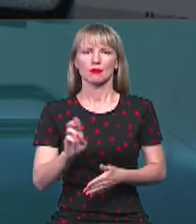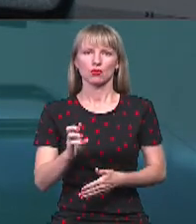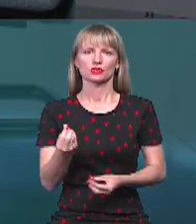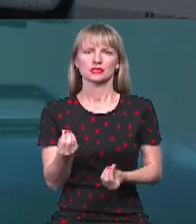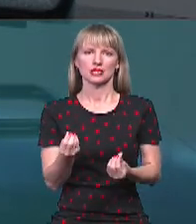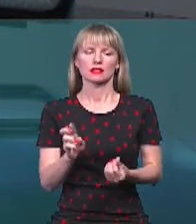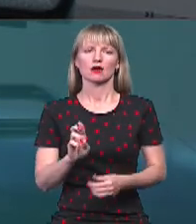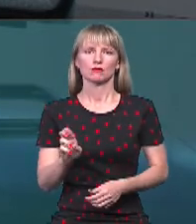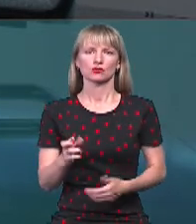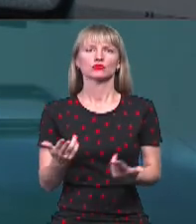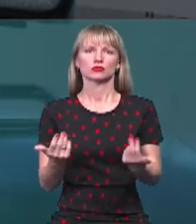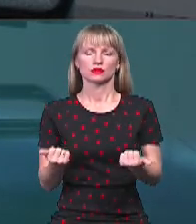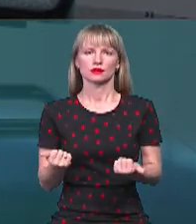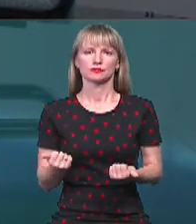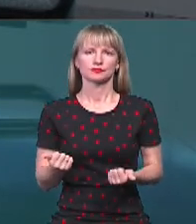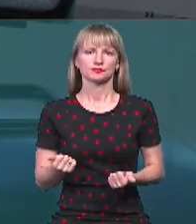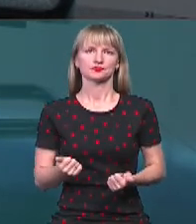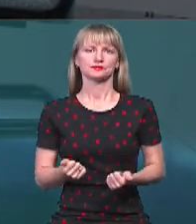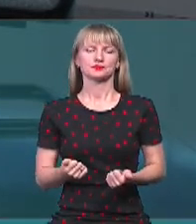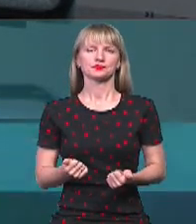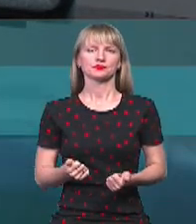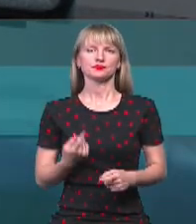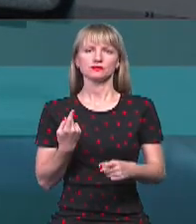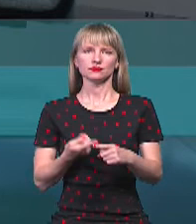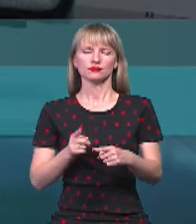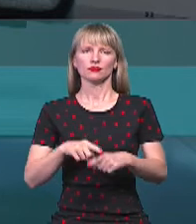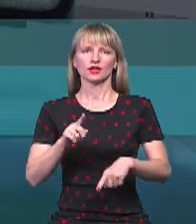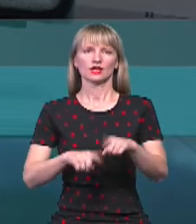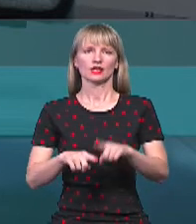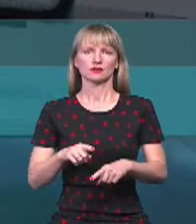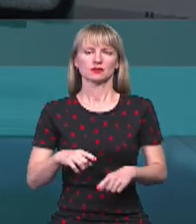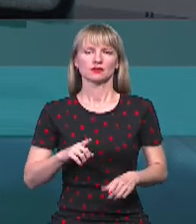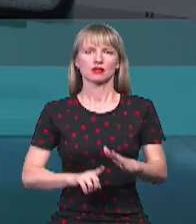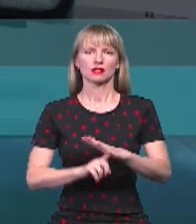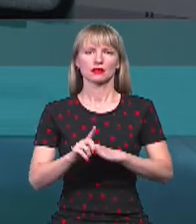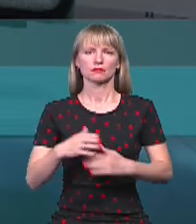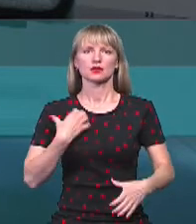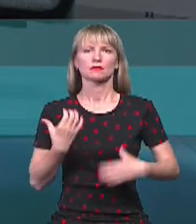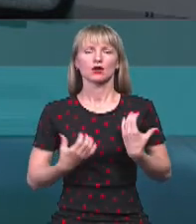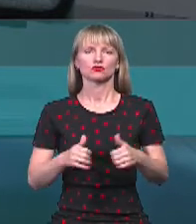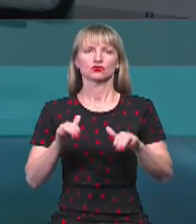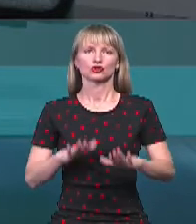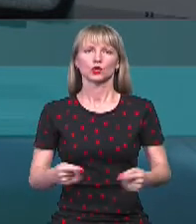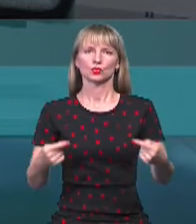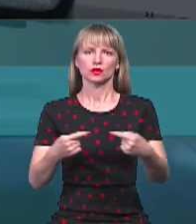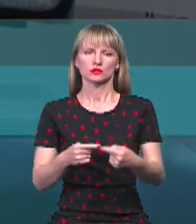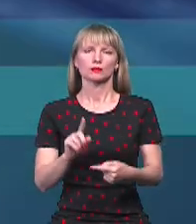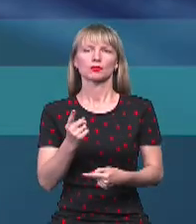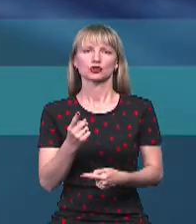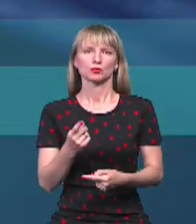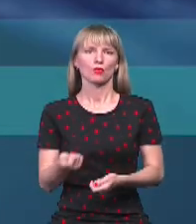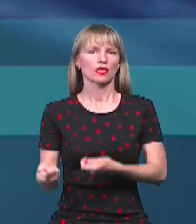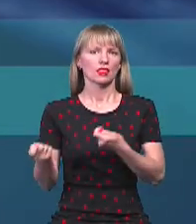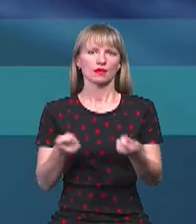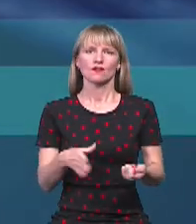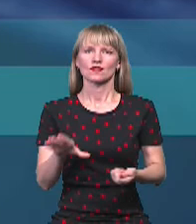борщу. Да, и стоимость борща соответственно. Угу. Поэтому родители забили тревогу. решили уточнить, почему же не